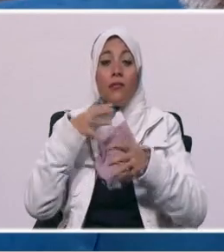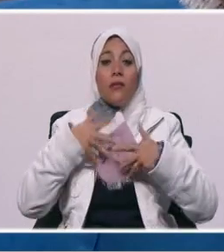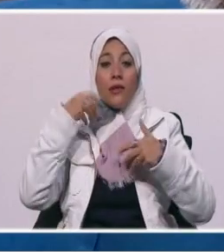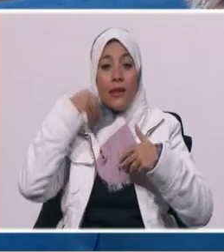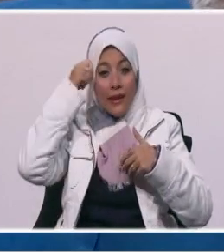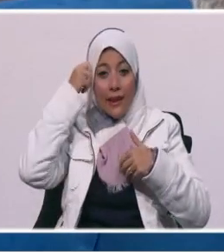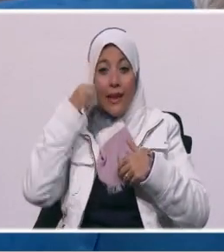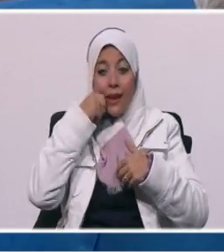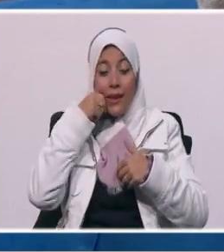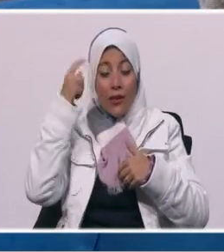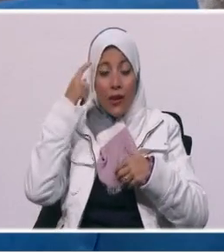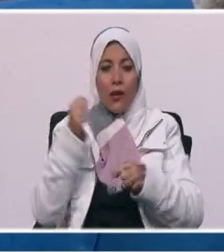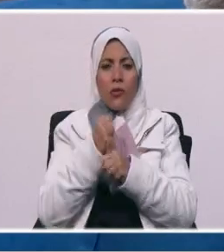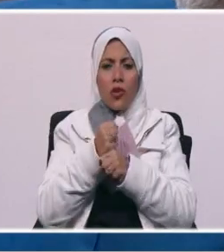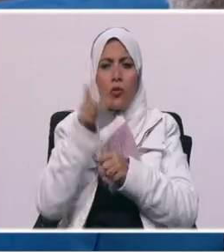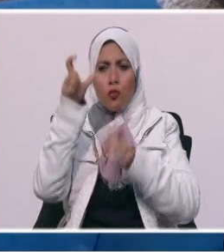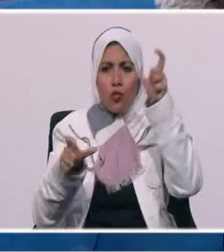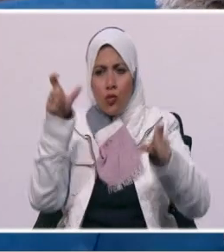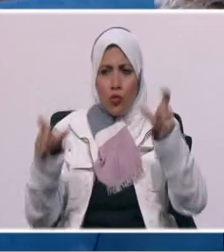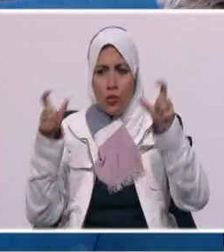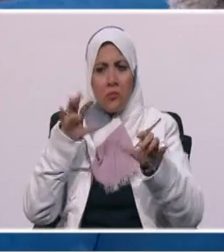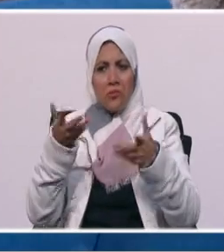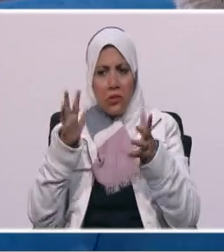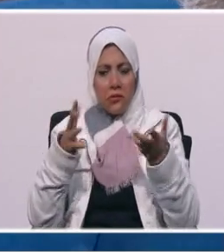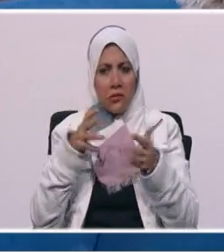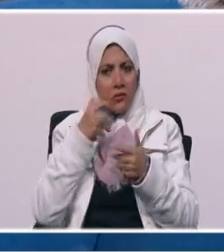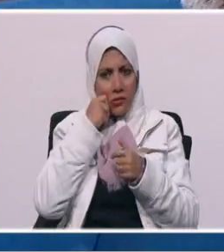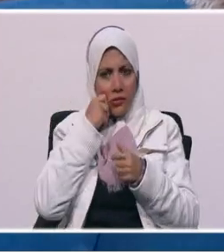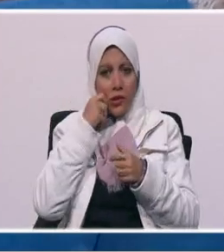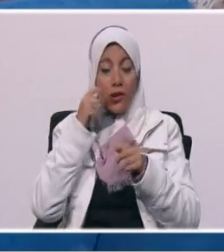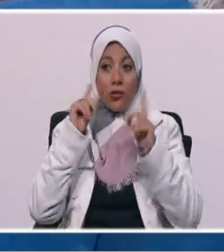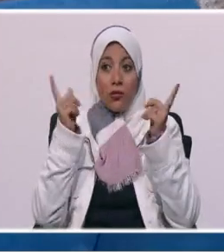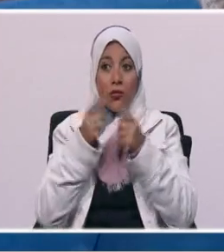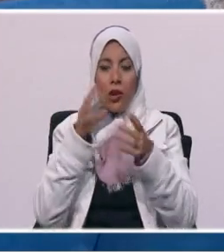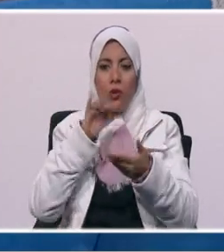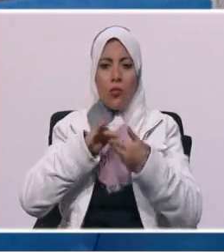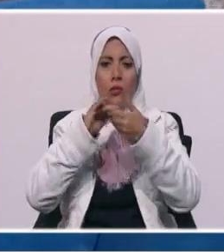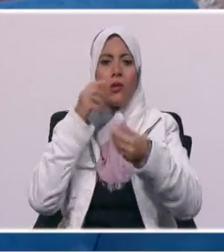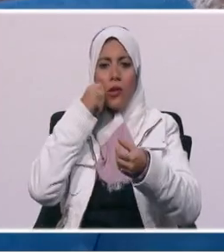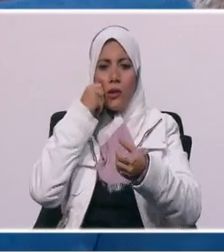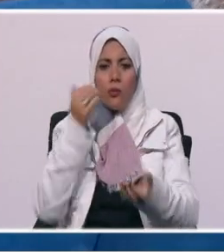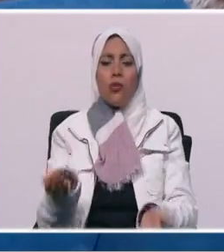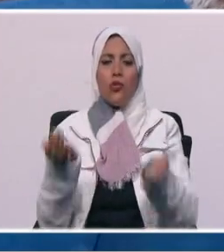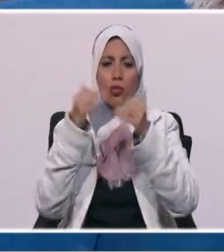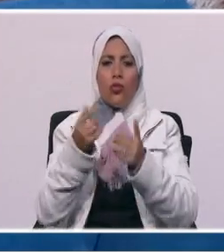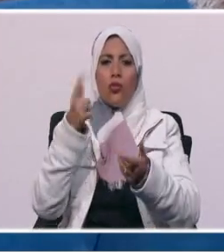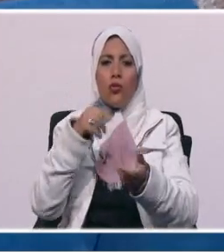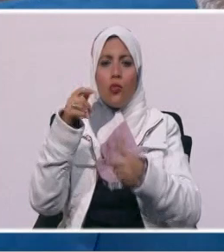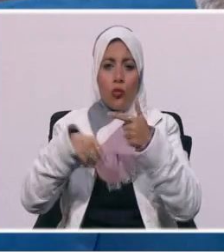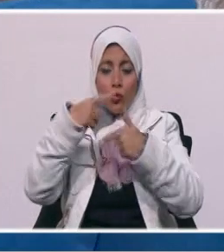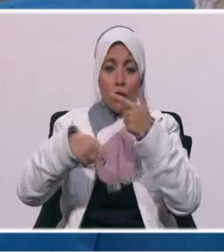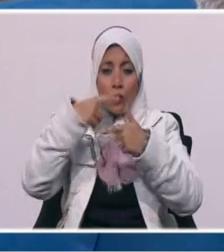بيفتكروني بشخصيات، بس مش عايزه اشيل الناس اكتر ما هم شايلينه في يومياتهم واكتر من الحاجات اللي هم بيعيشوها كل